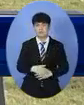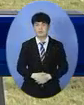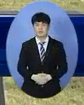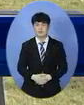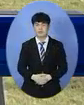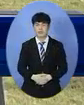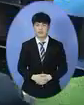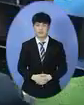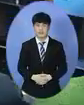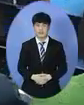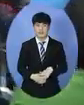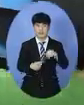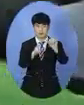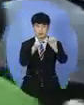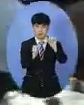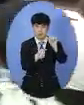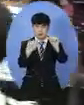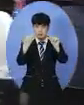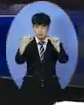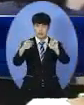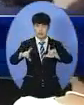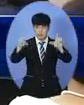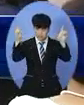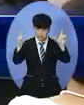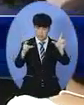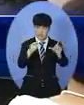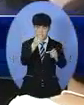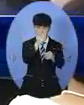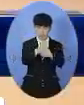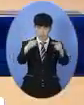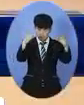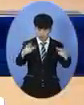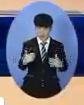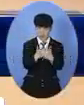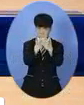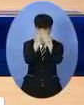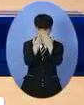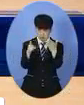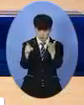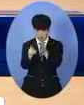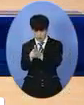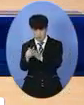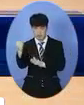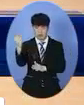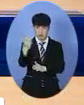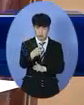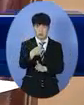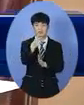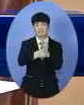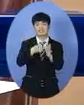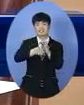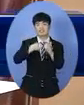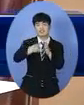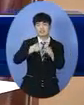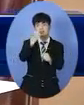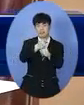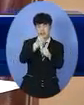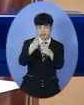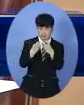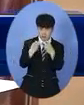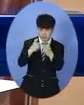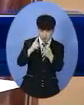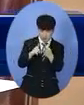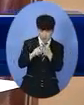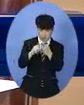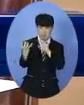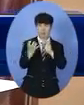것입니다. 이어 지난 19일에는 국토의 중부지역 발전을 통한 지역균형발전과 중부권 동서내륙철도